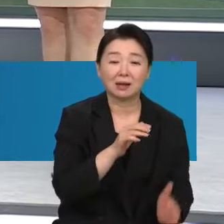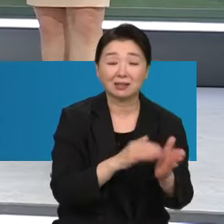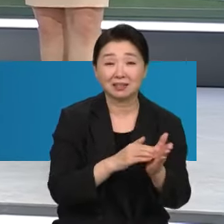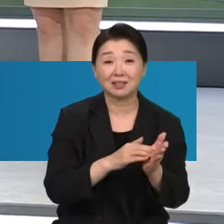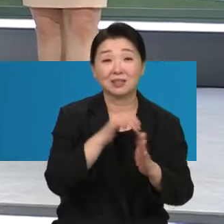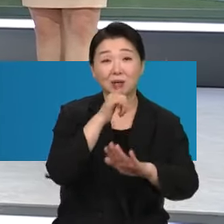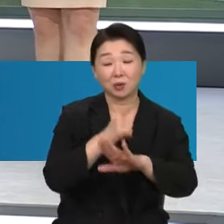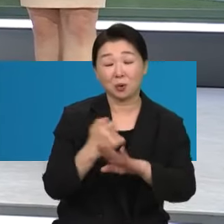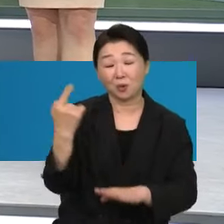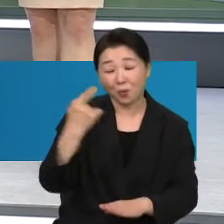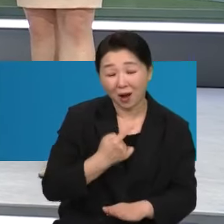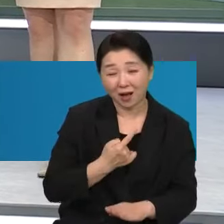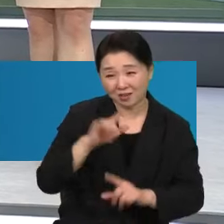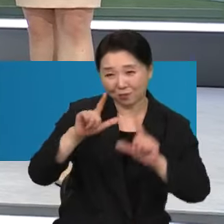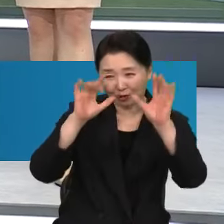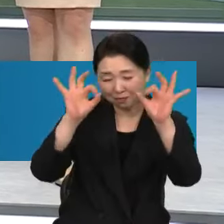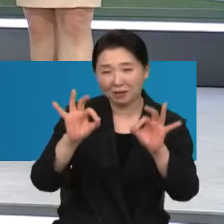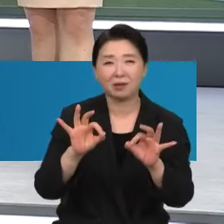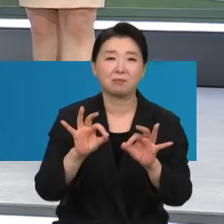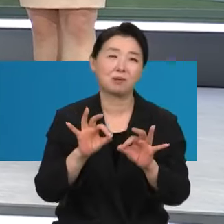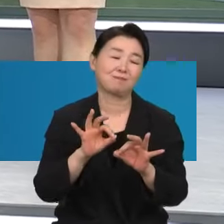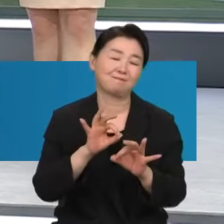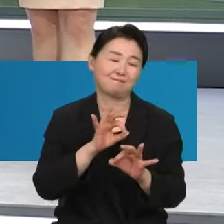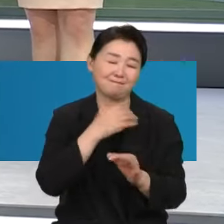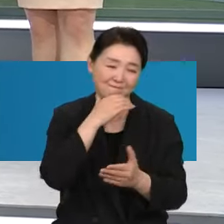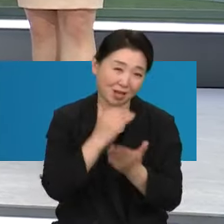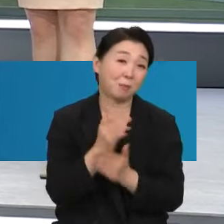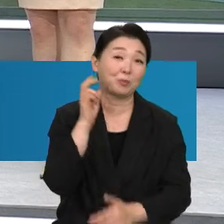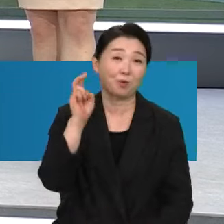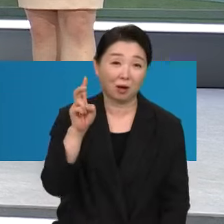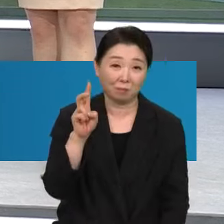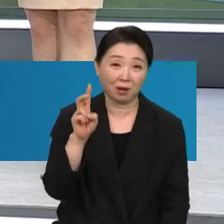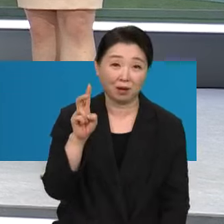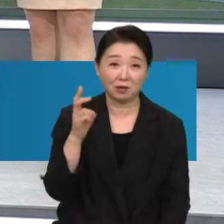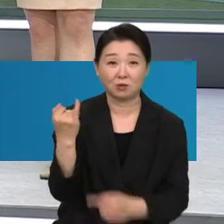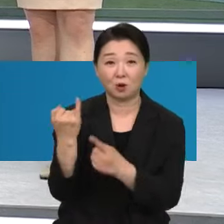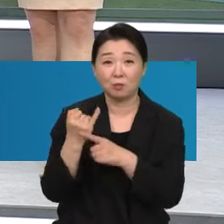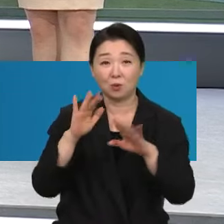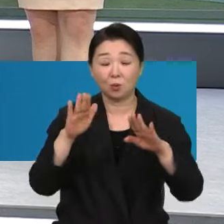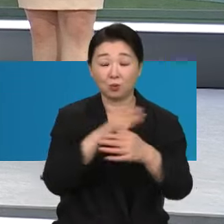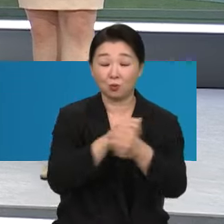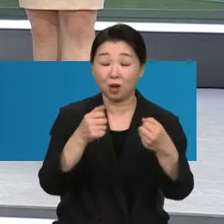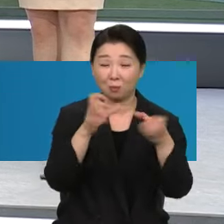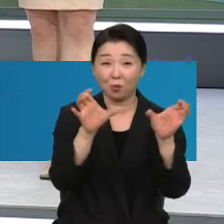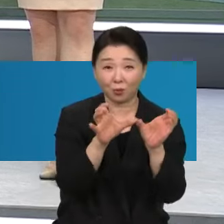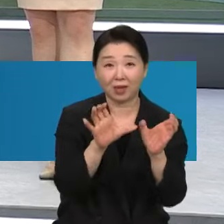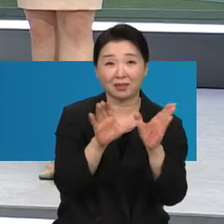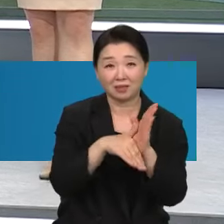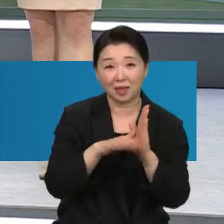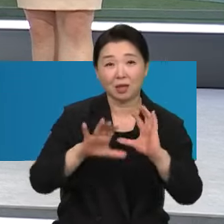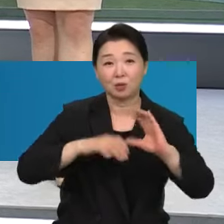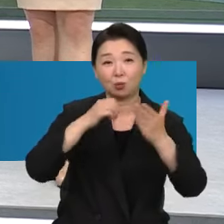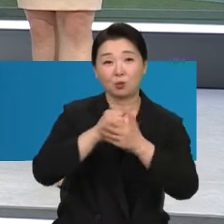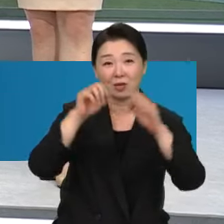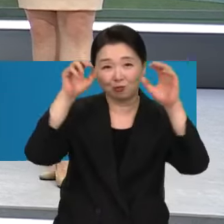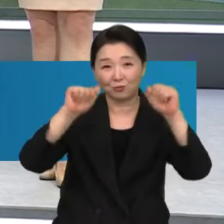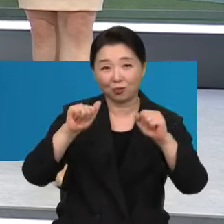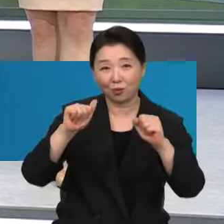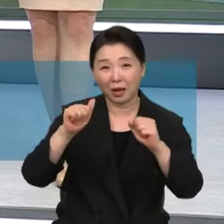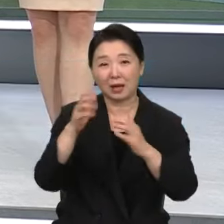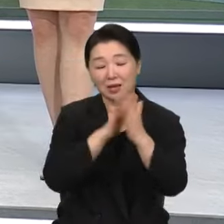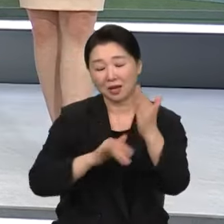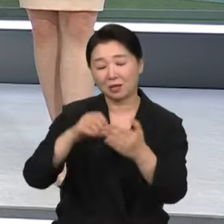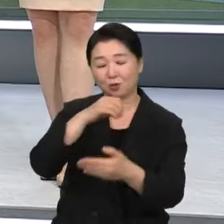실제로 봤다면 얼마나 흐뭇했을까요? 허미미는 오늘 광복회에서 독립운동가 유족 회원증을 받았습니다.